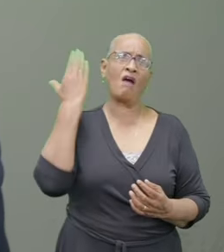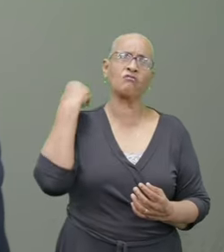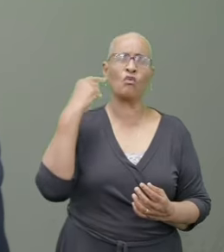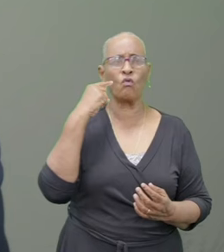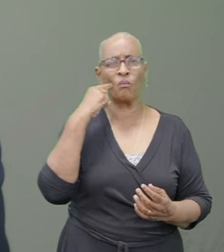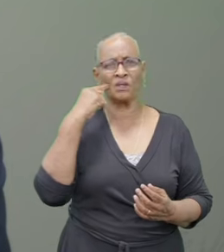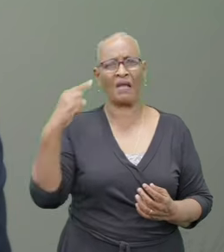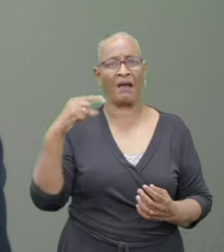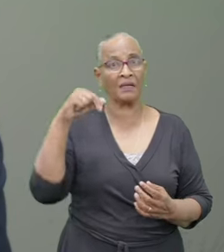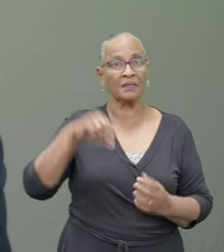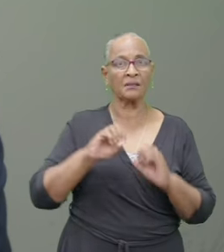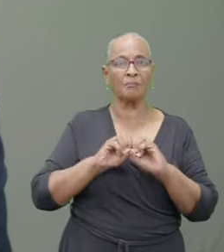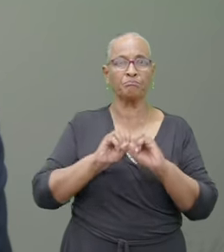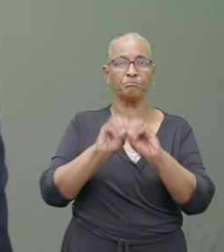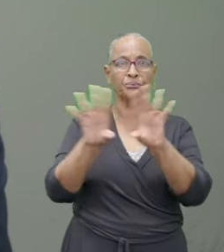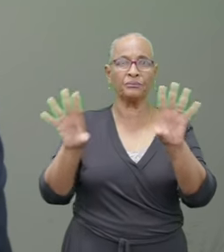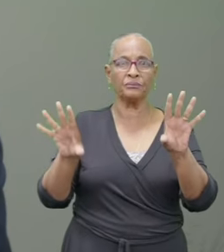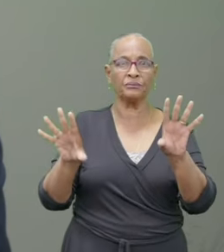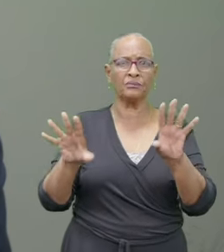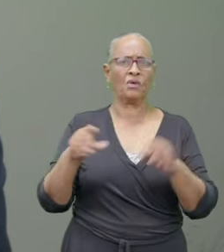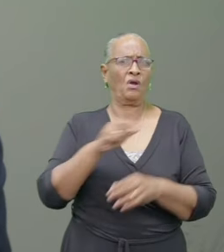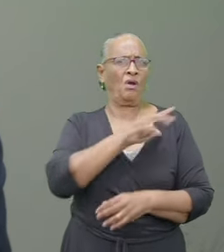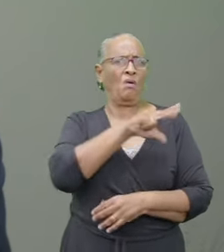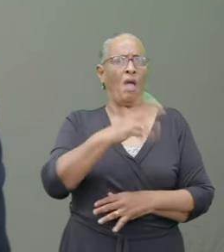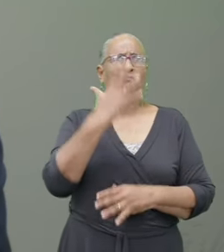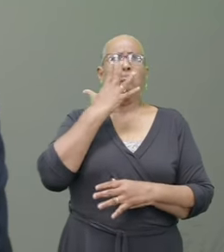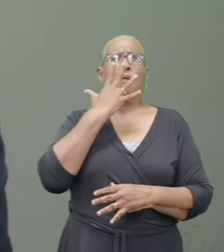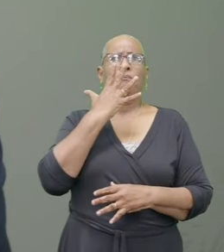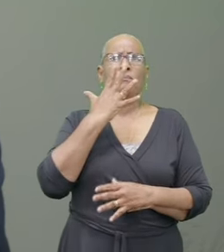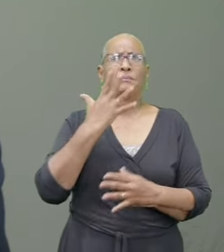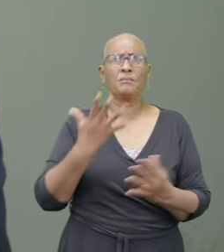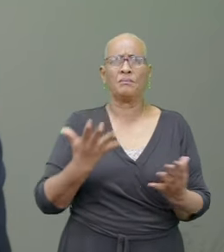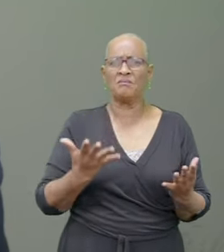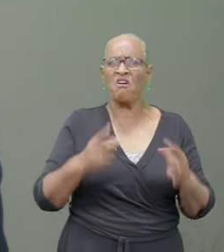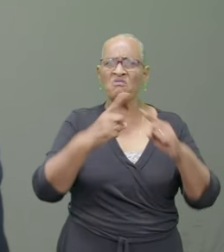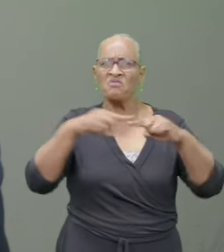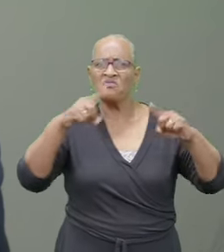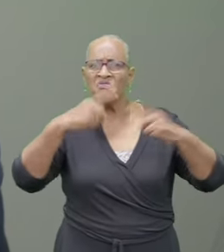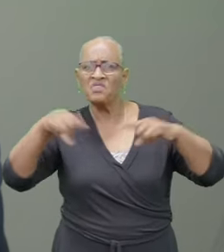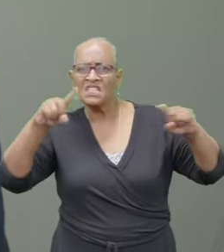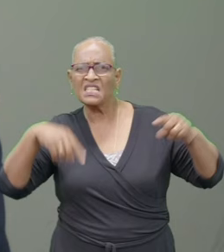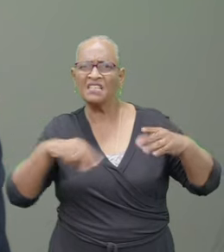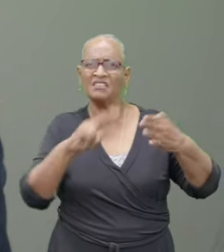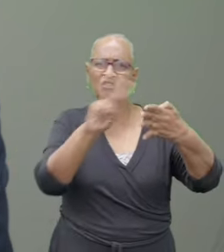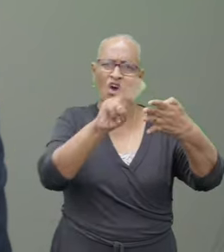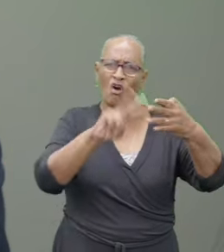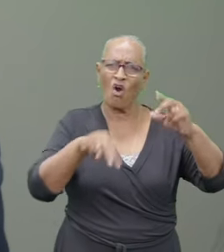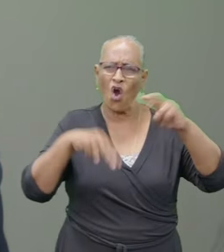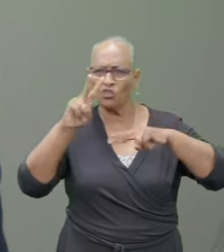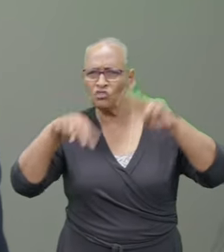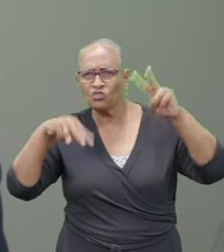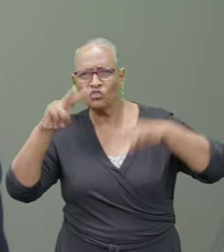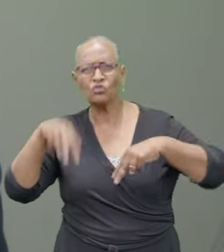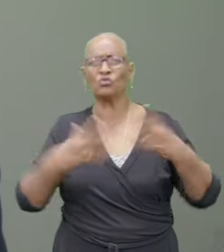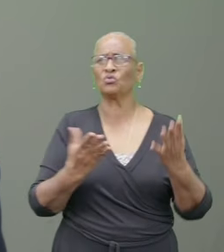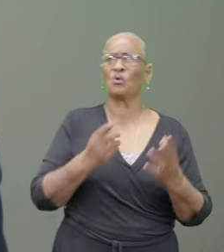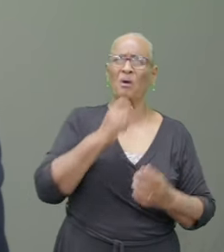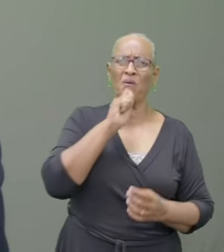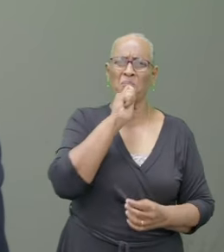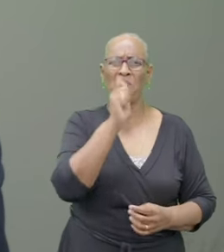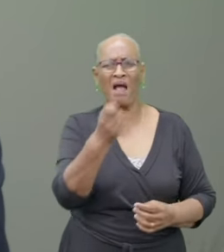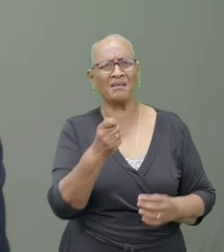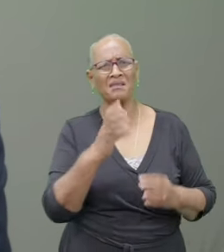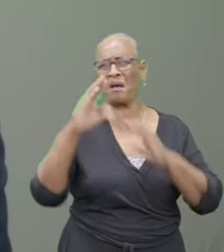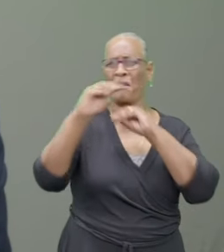bericht wij geconfronteerd geraakt zijn met diverse analyses, diverse statements,